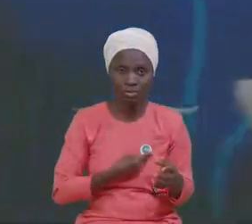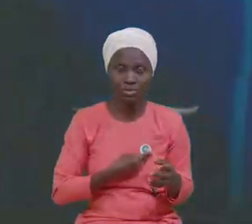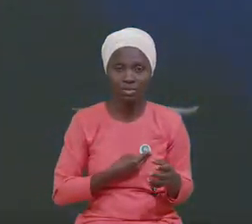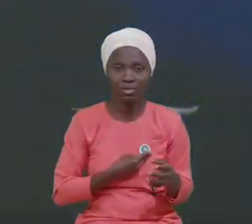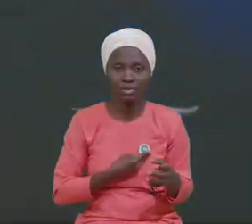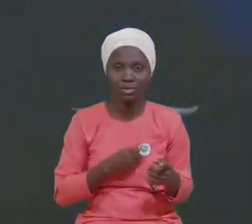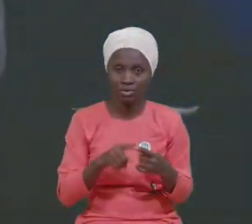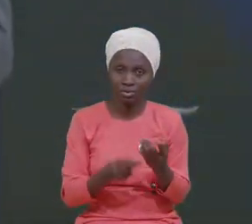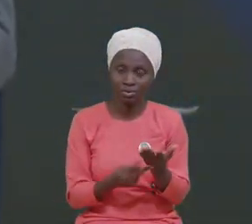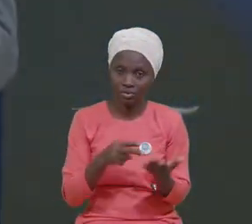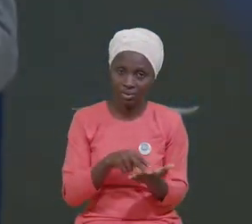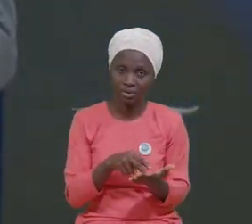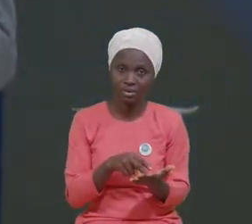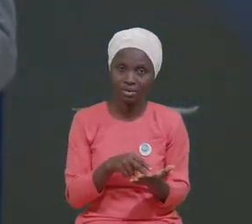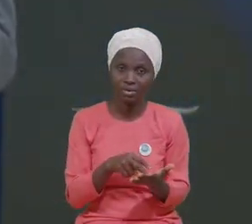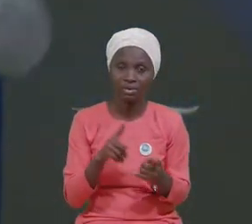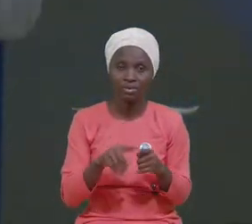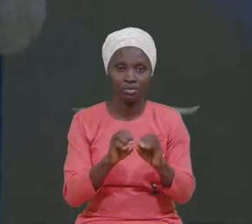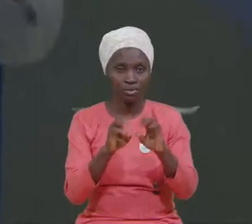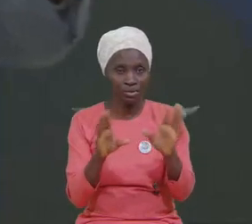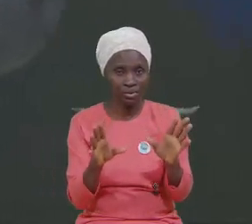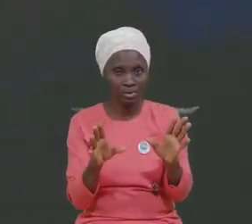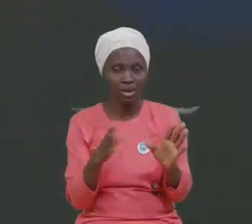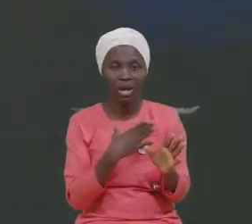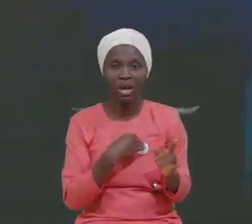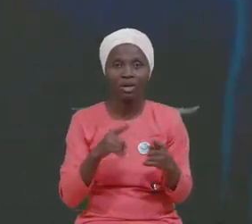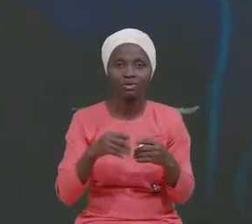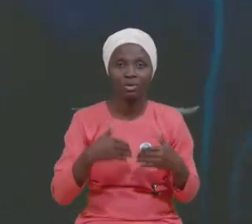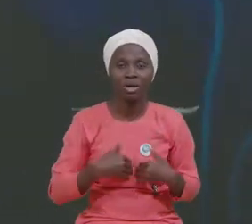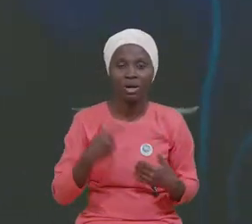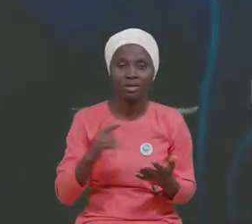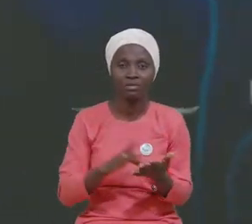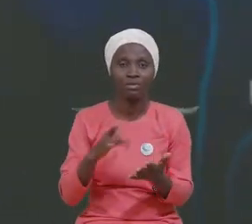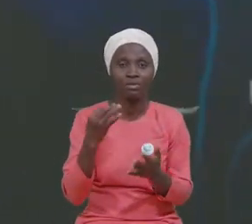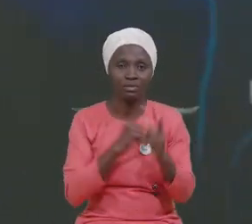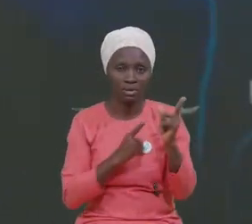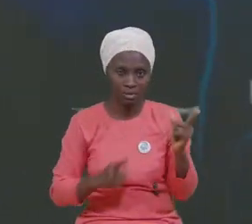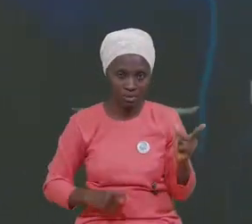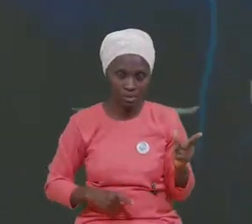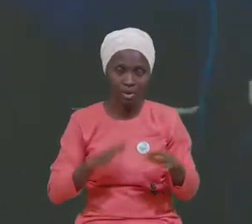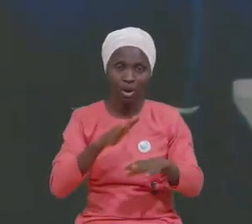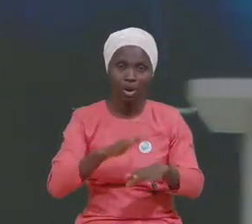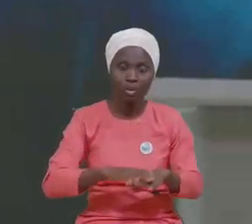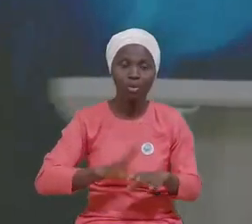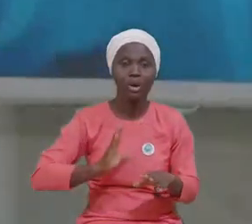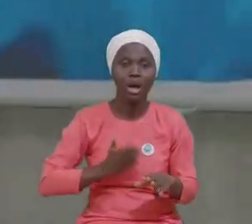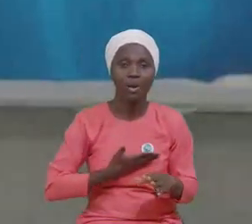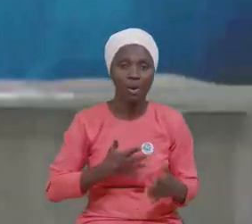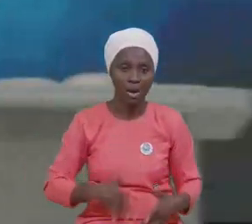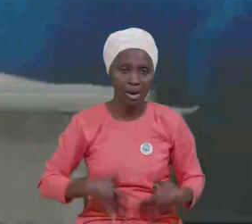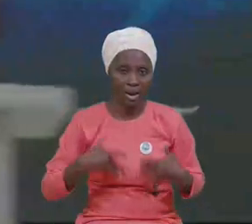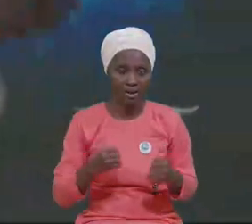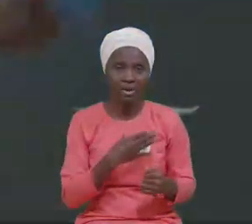parlé de nous lever et de briller et d'avoir la gloire de Dieu sur nos